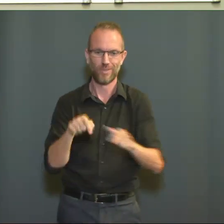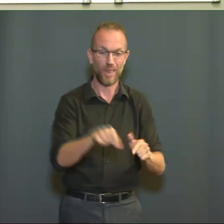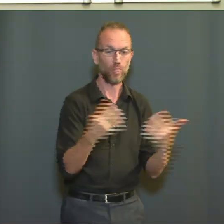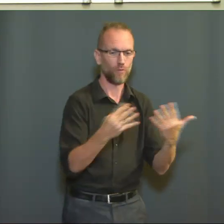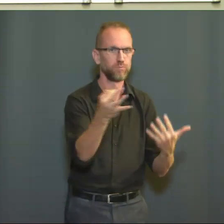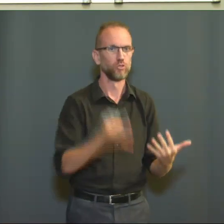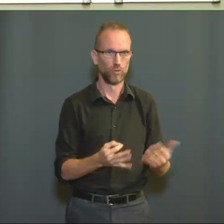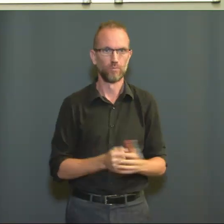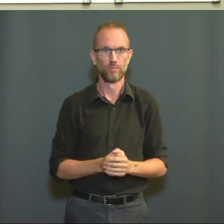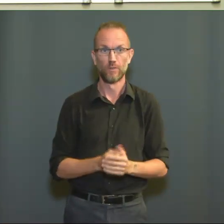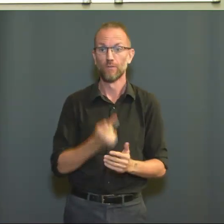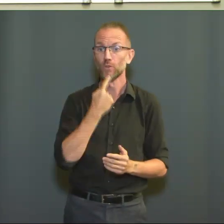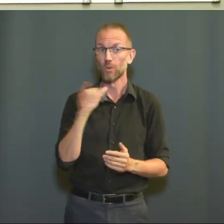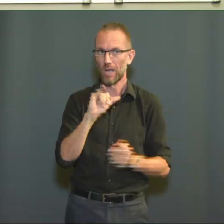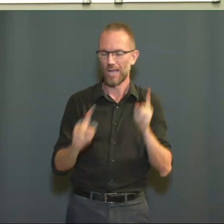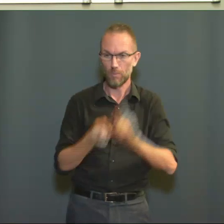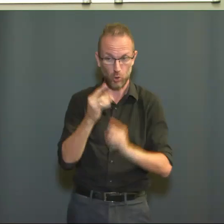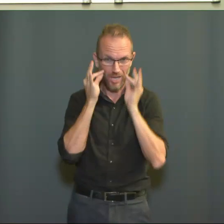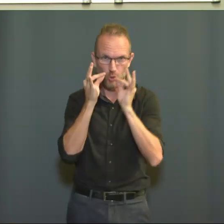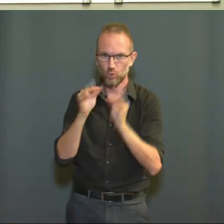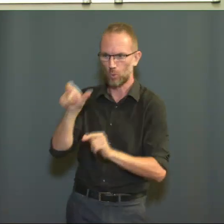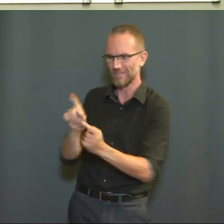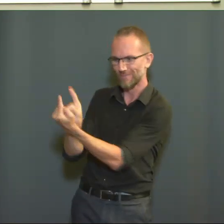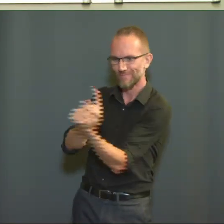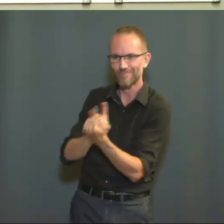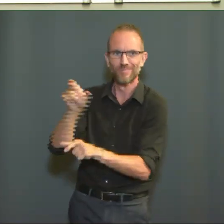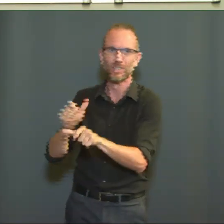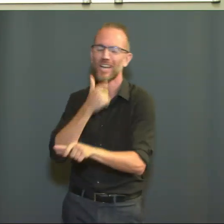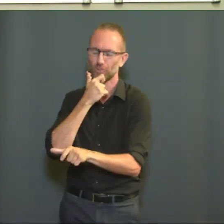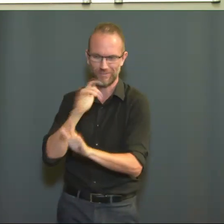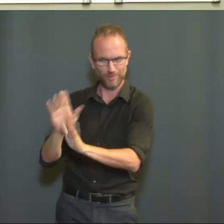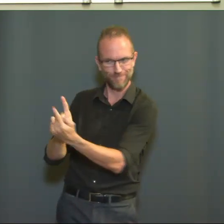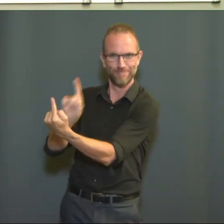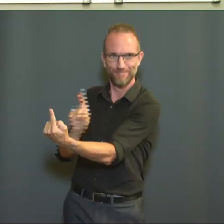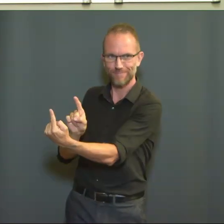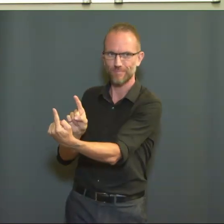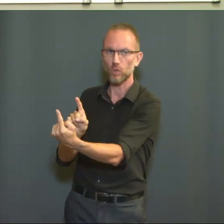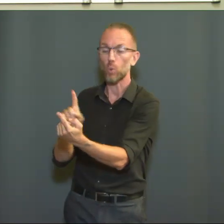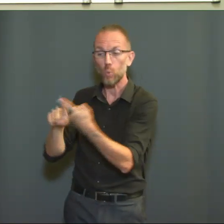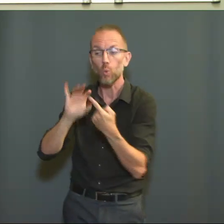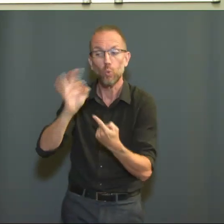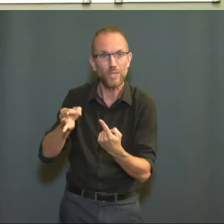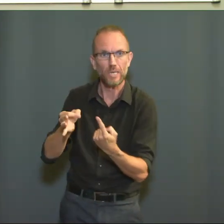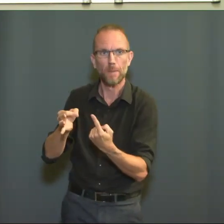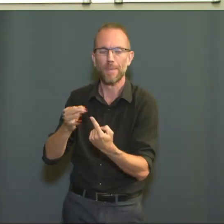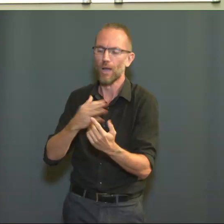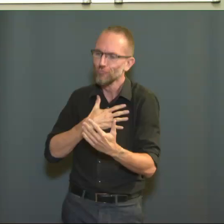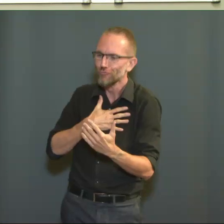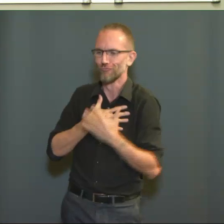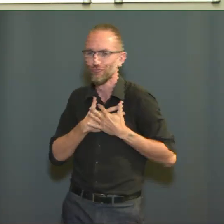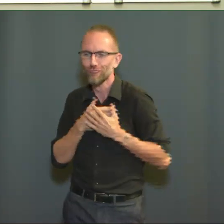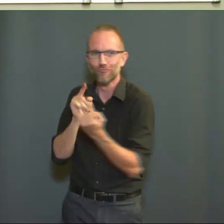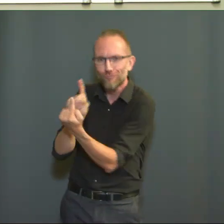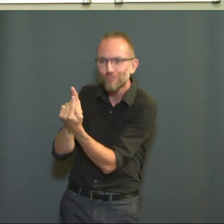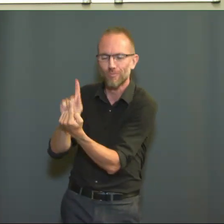rapport à nos contacts avec ces personnes, de ne pas les abandonner, bien sûr, au point de vue affectif, mais d'être particulièrement apte